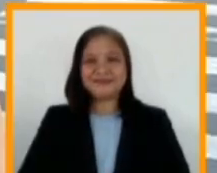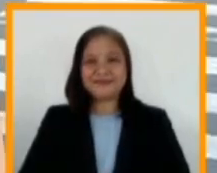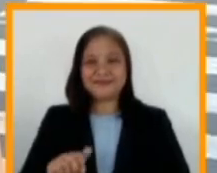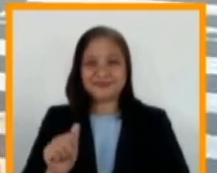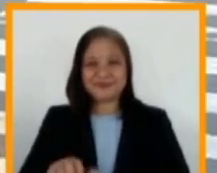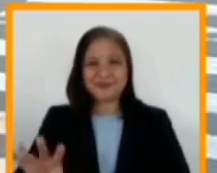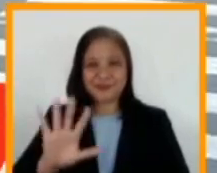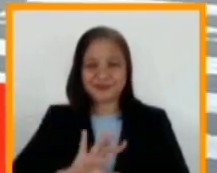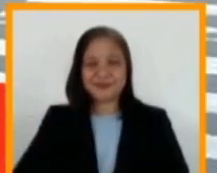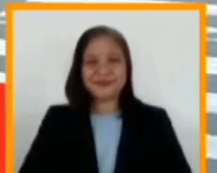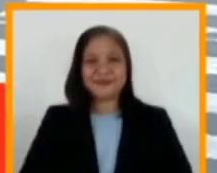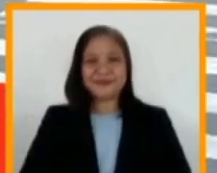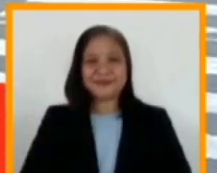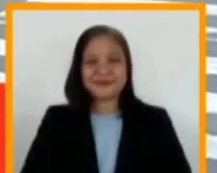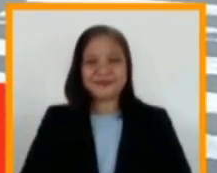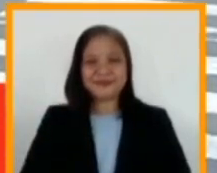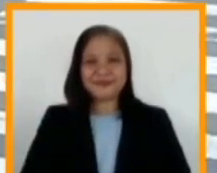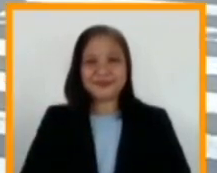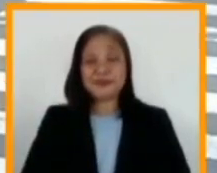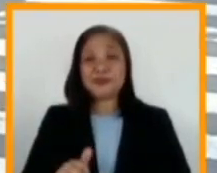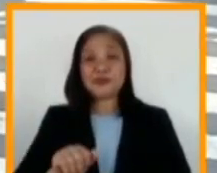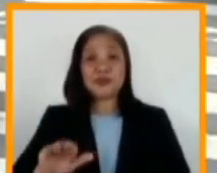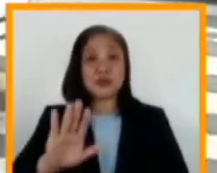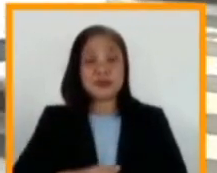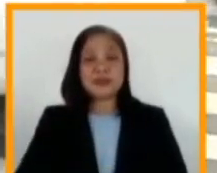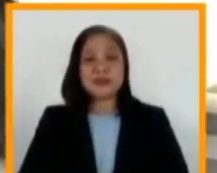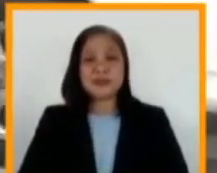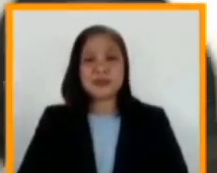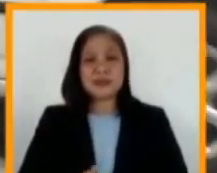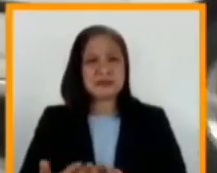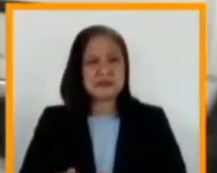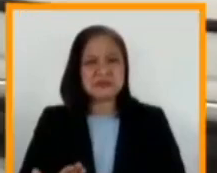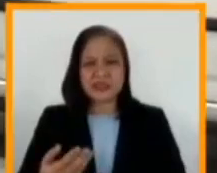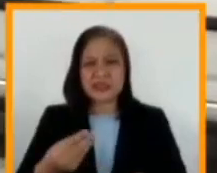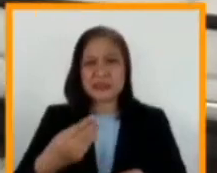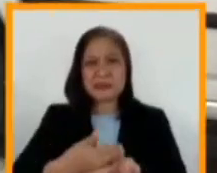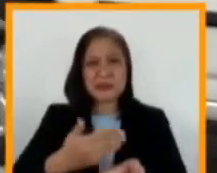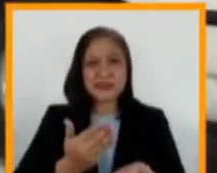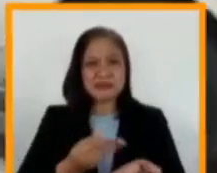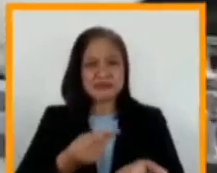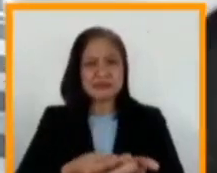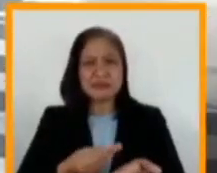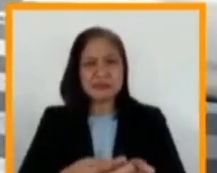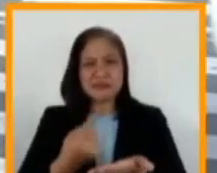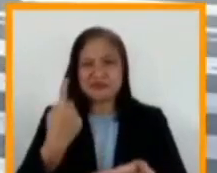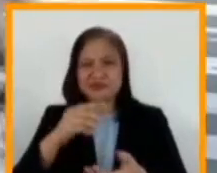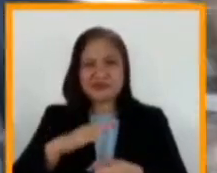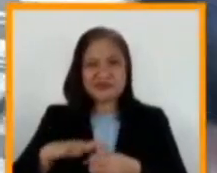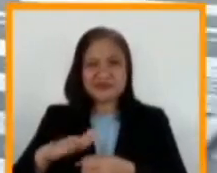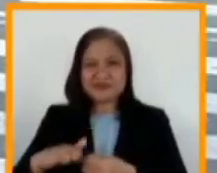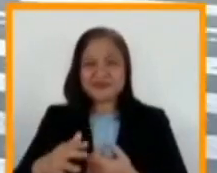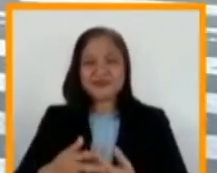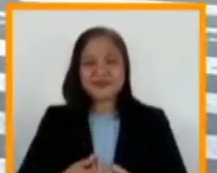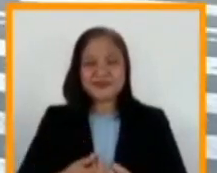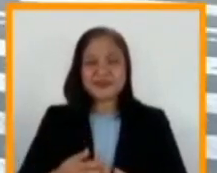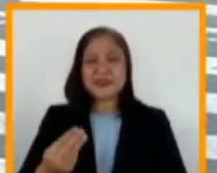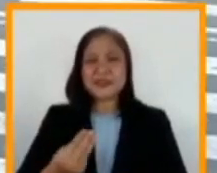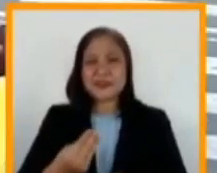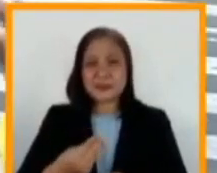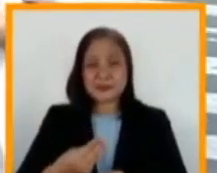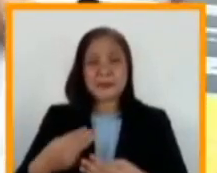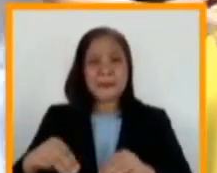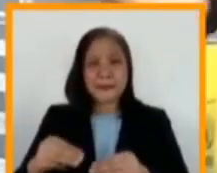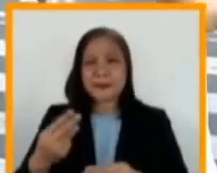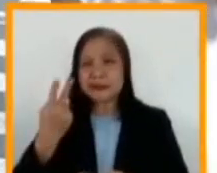Bam, good morning. Hanggang saan alam ba yung mararating ng ating pera sa pamamalengke? Sinamahan natin ang isang mamimili para malaman.